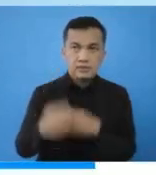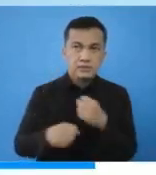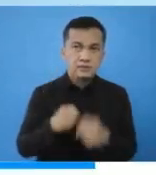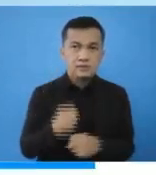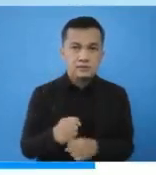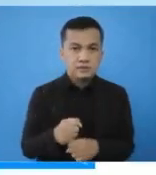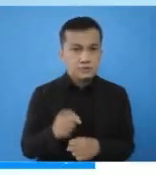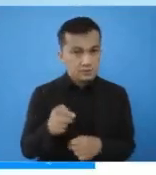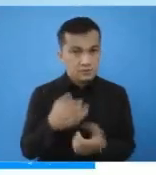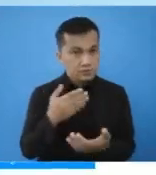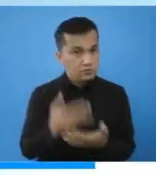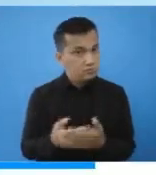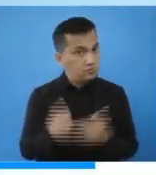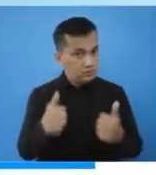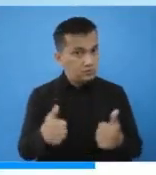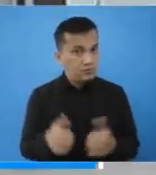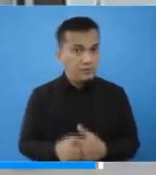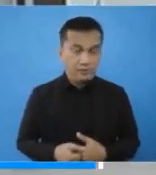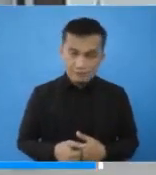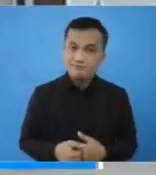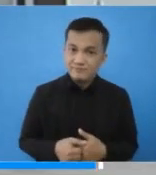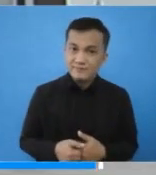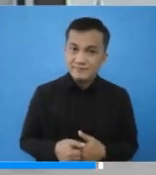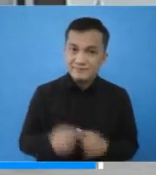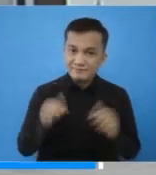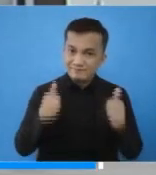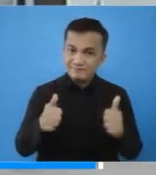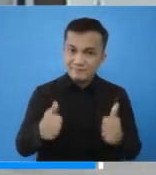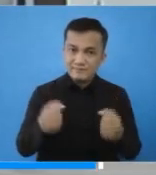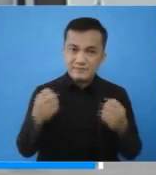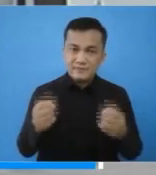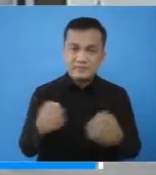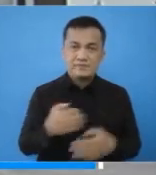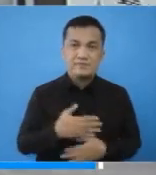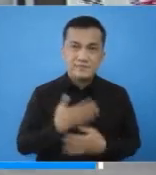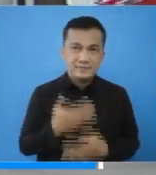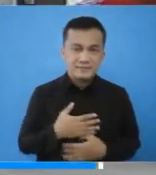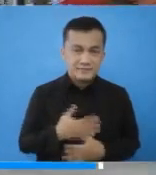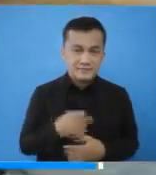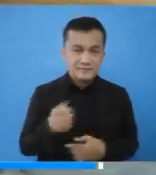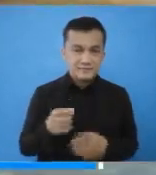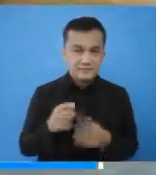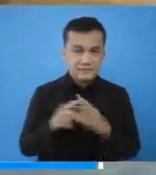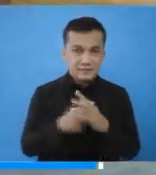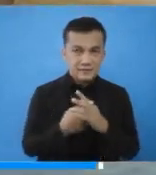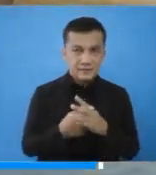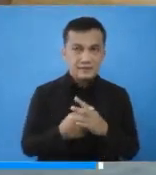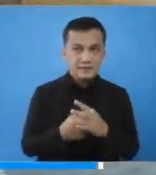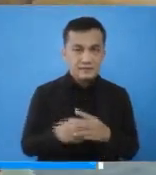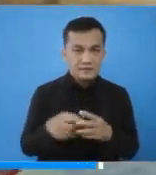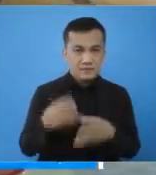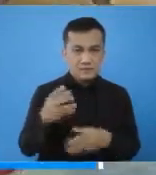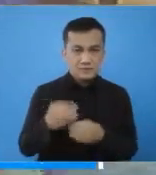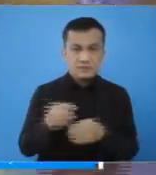na papangalan ng Condominium at Binondominium.